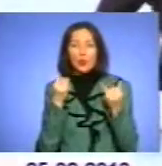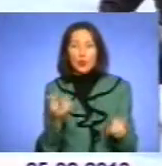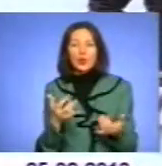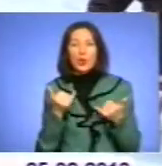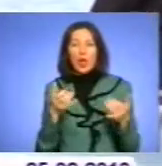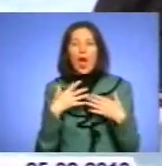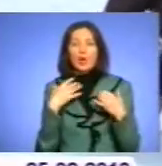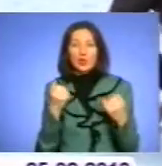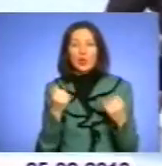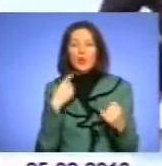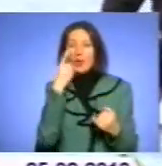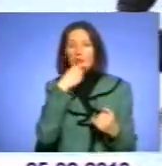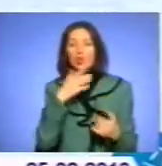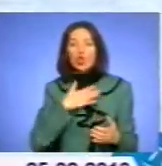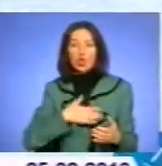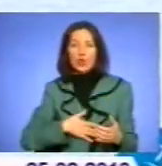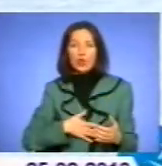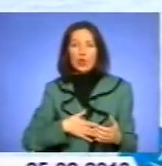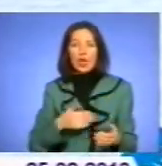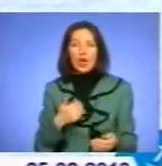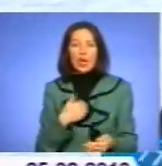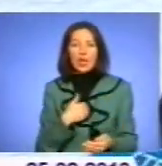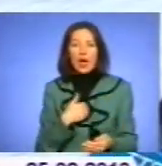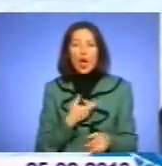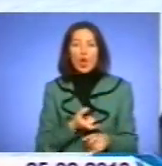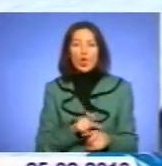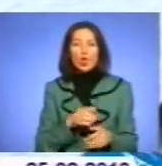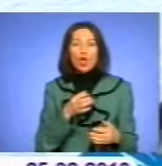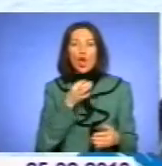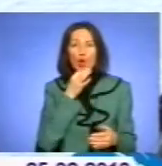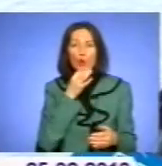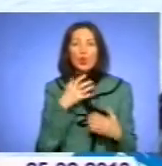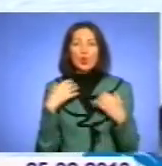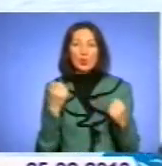та власного задоволення. Я дуже люблю спорт, це